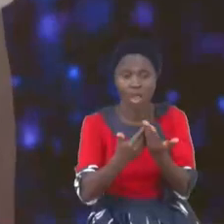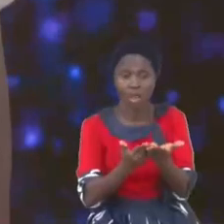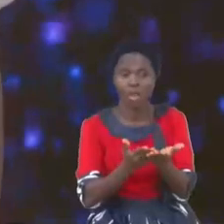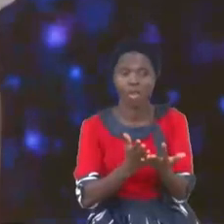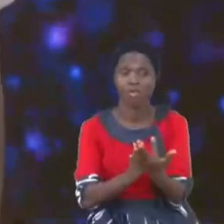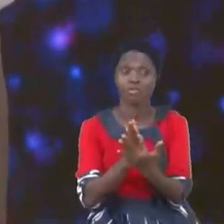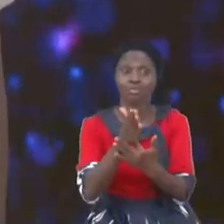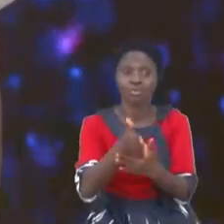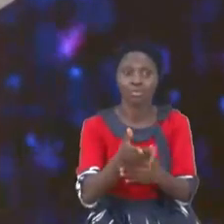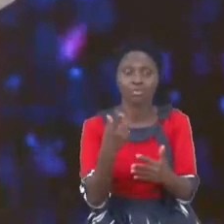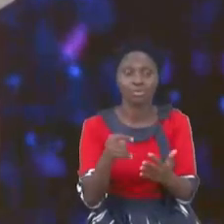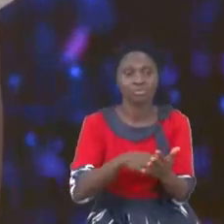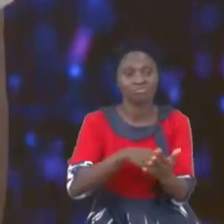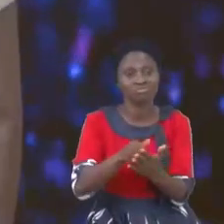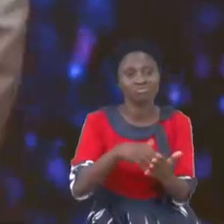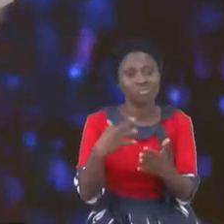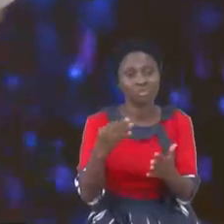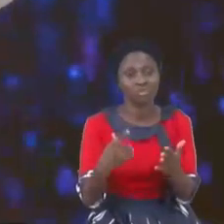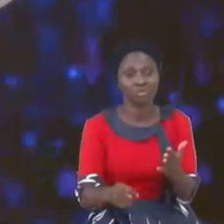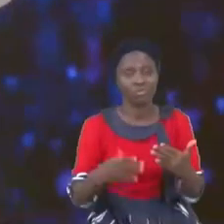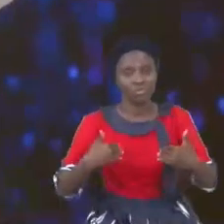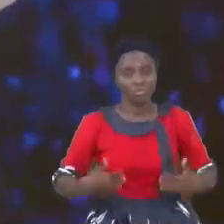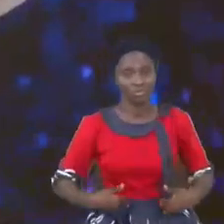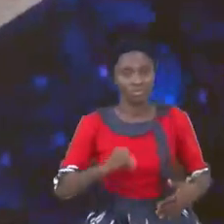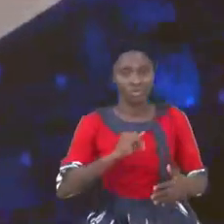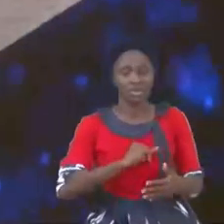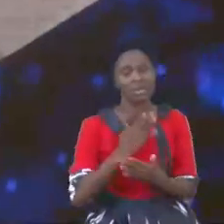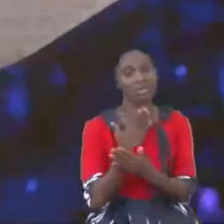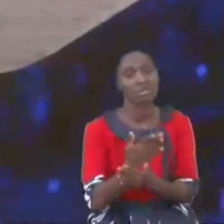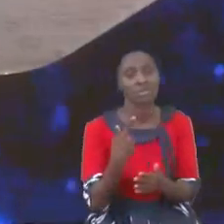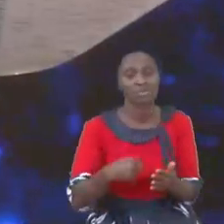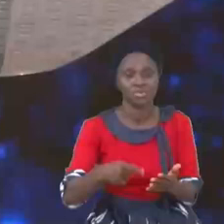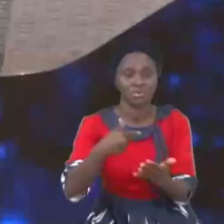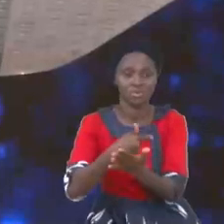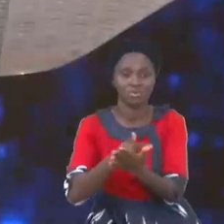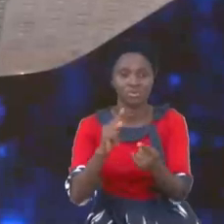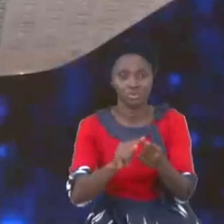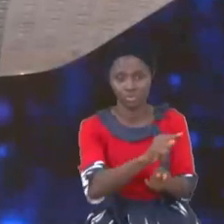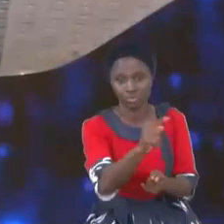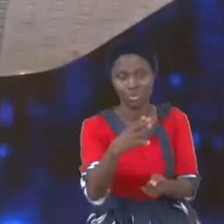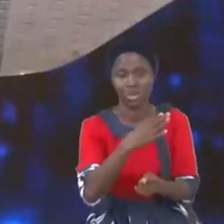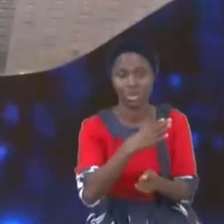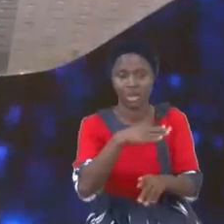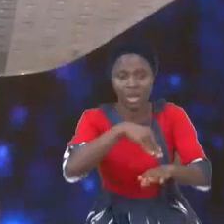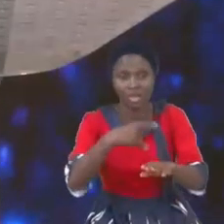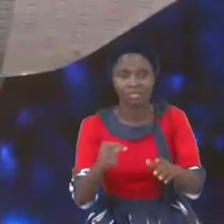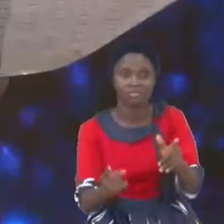d'une infirmité de la chair que je vous ai pour la première fois annoncé